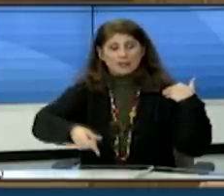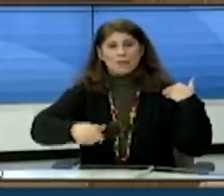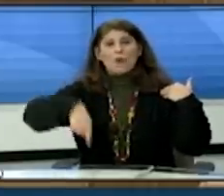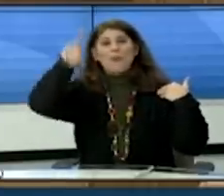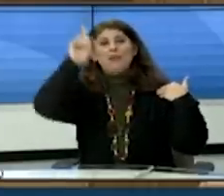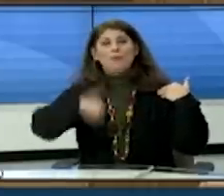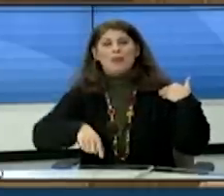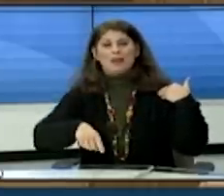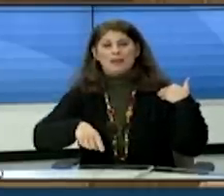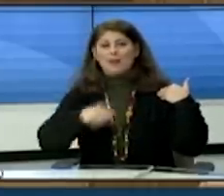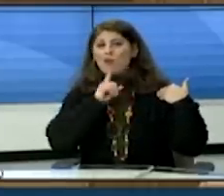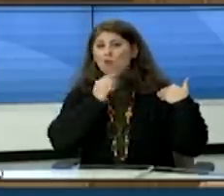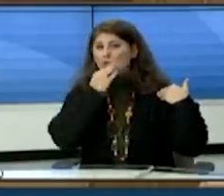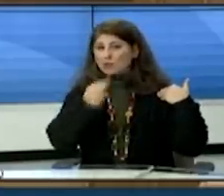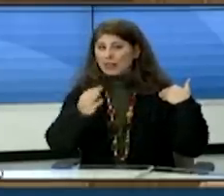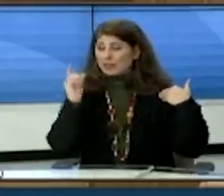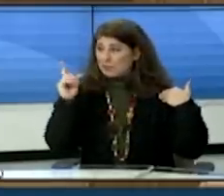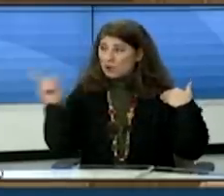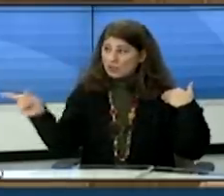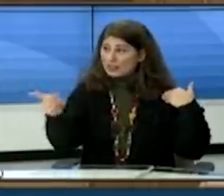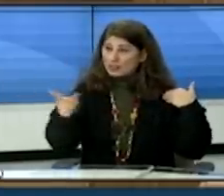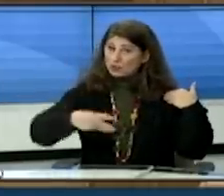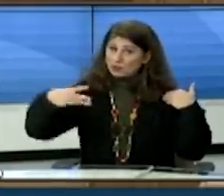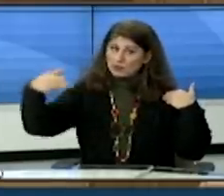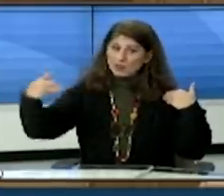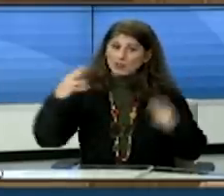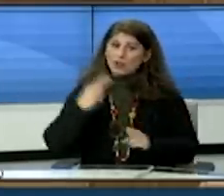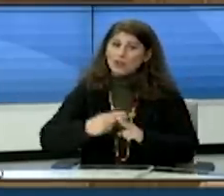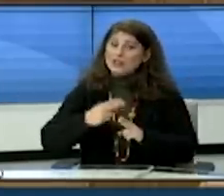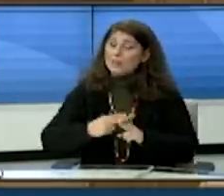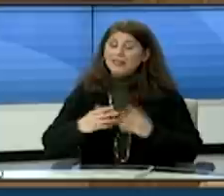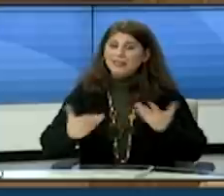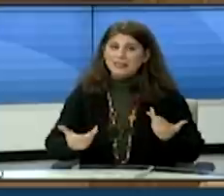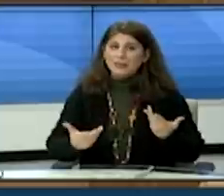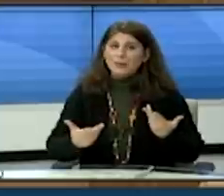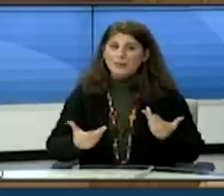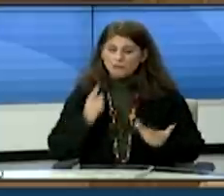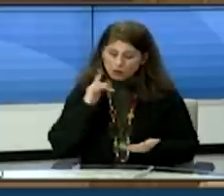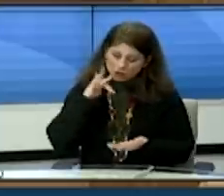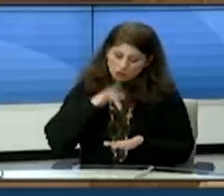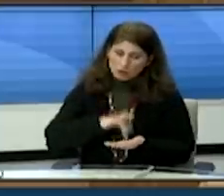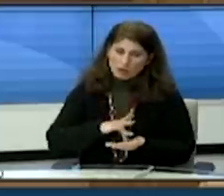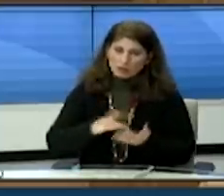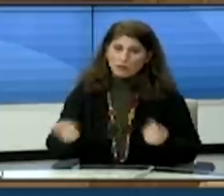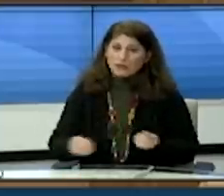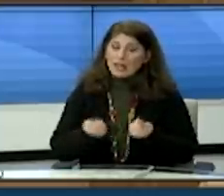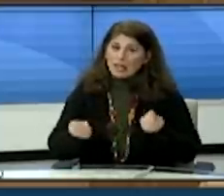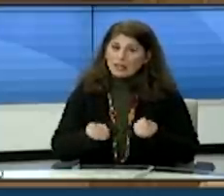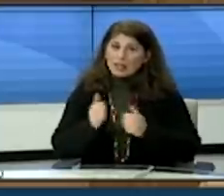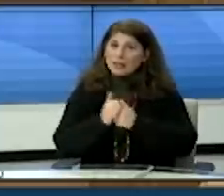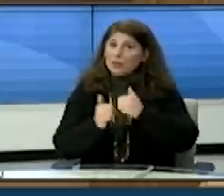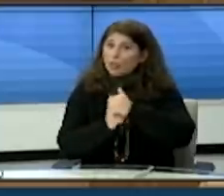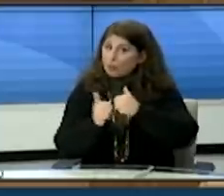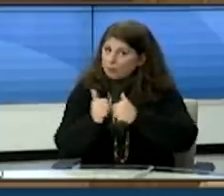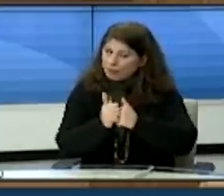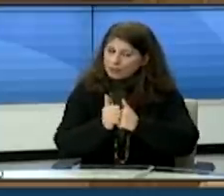επόμενη μέρα, όπως λέγατε πρώτοι εσείς. Ενώ το κρίσιμο ήταν να μπουν στο επίκεντρο τα έργα, οι